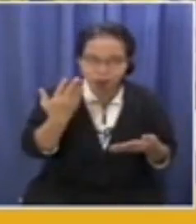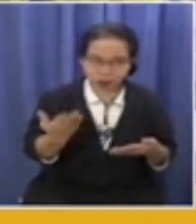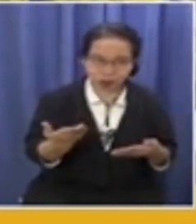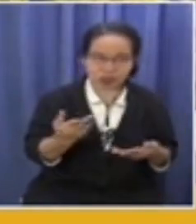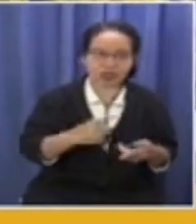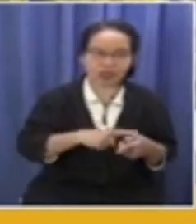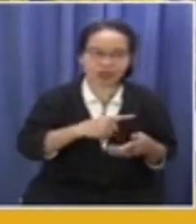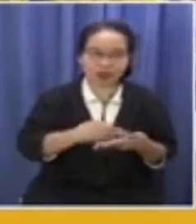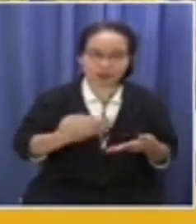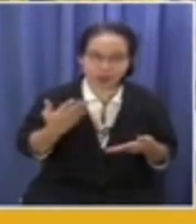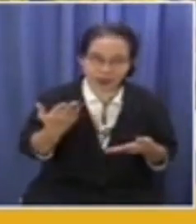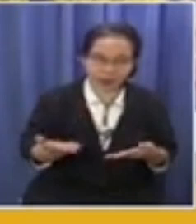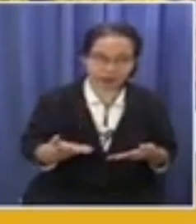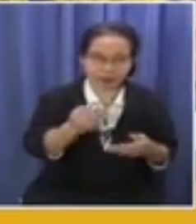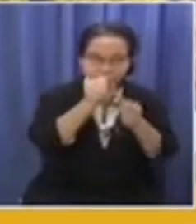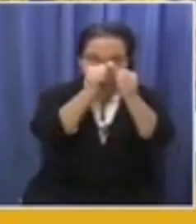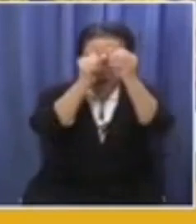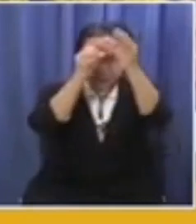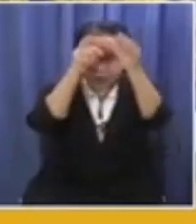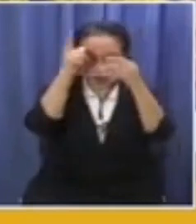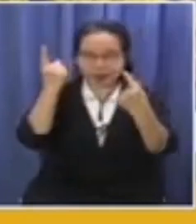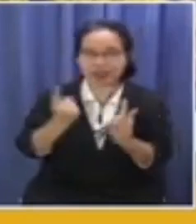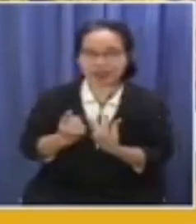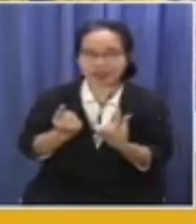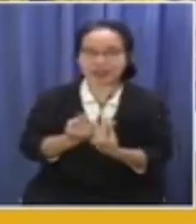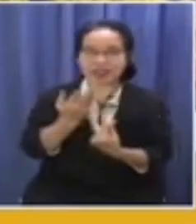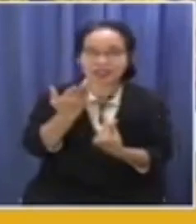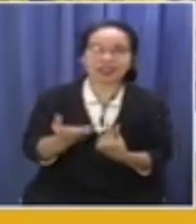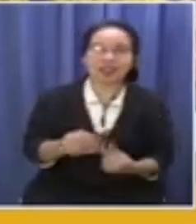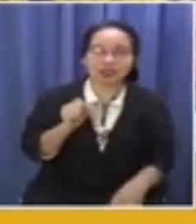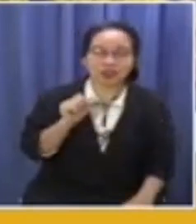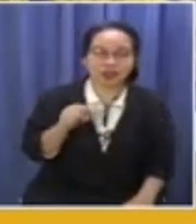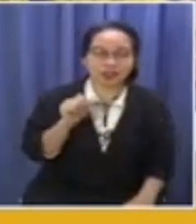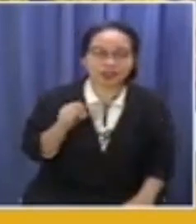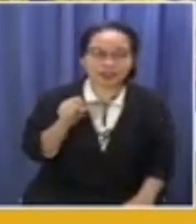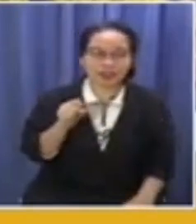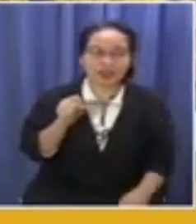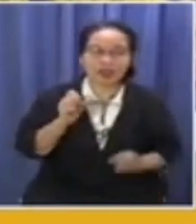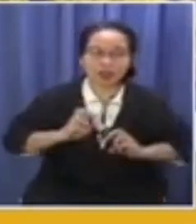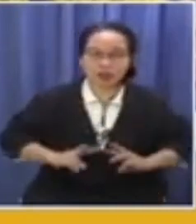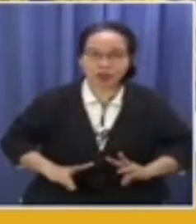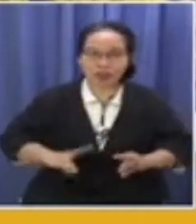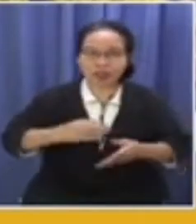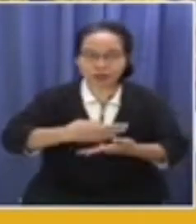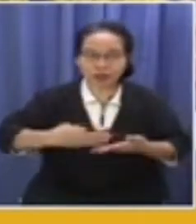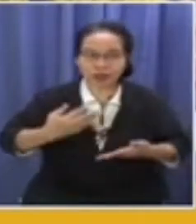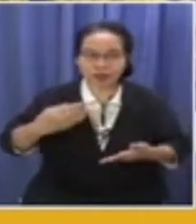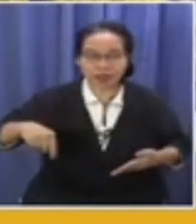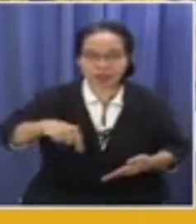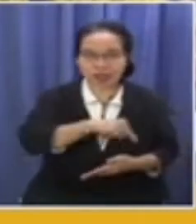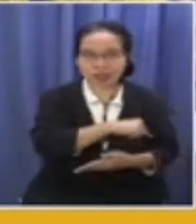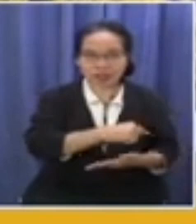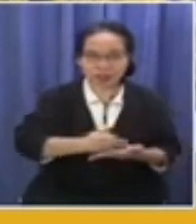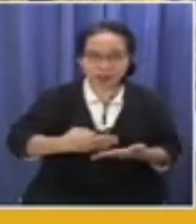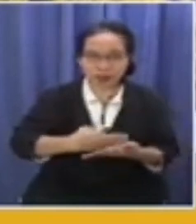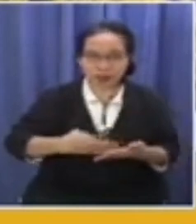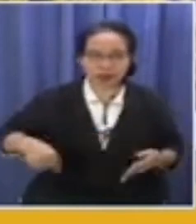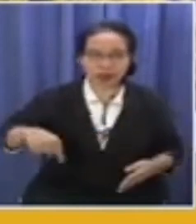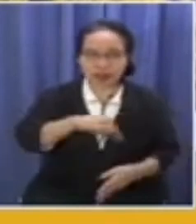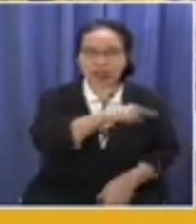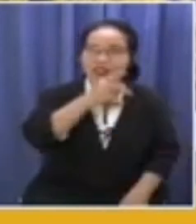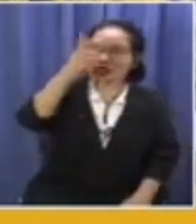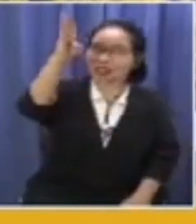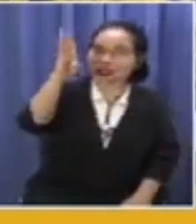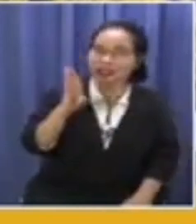eh papatawarin ka rin ng ama kung nagkasala ka no habang nagpapatawad tayo pinapatawad tayo